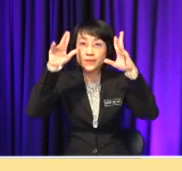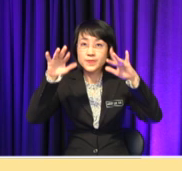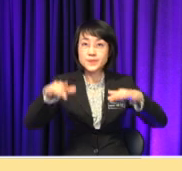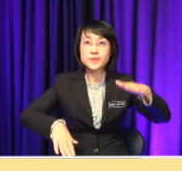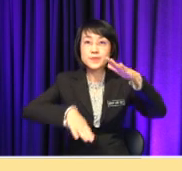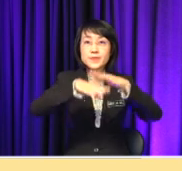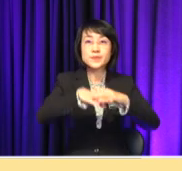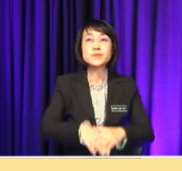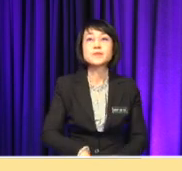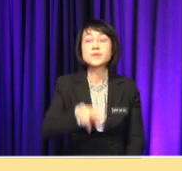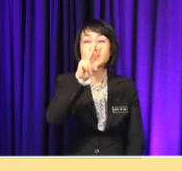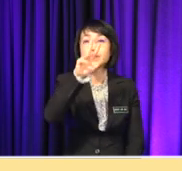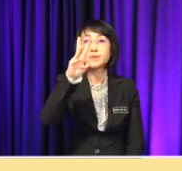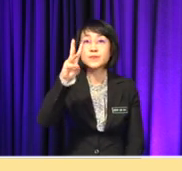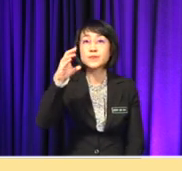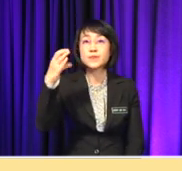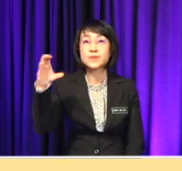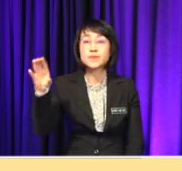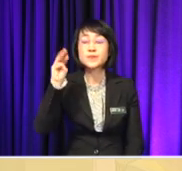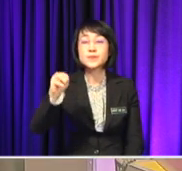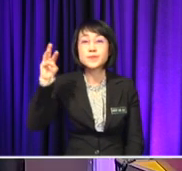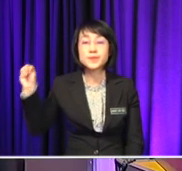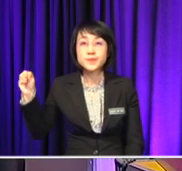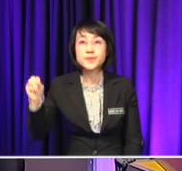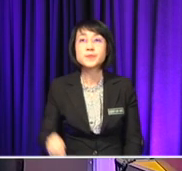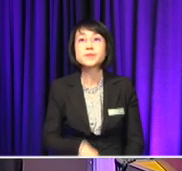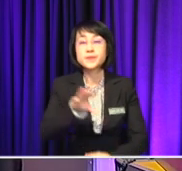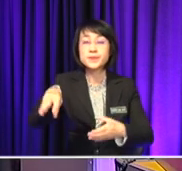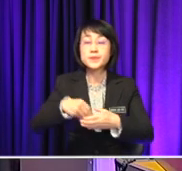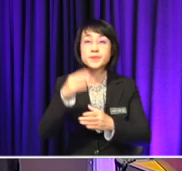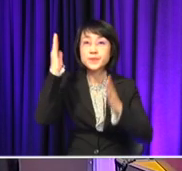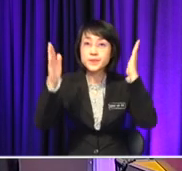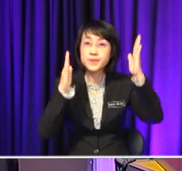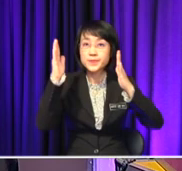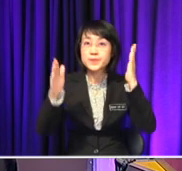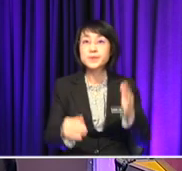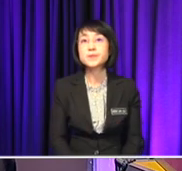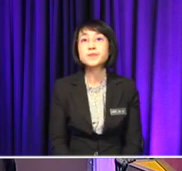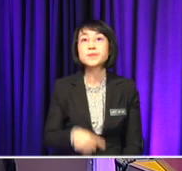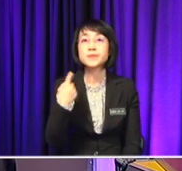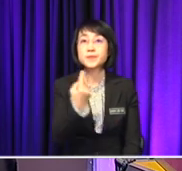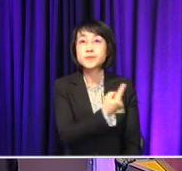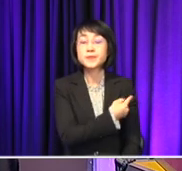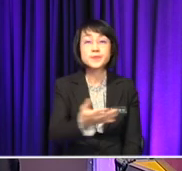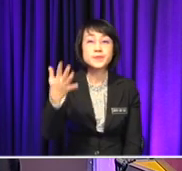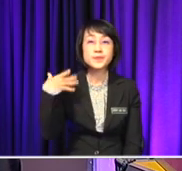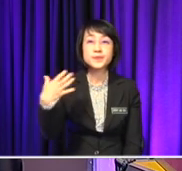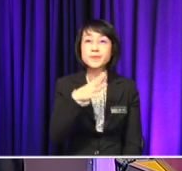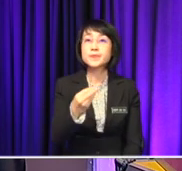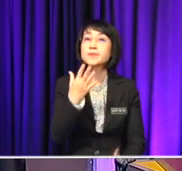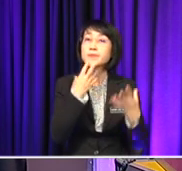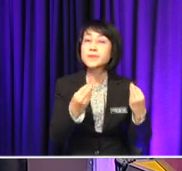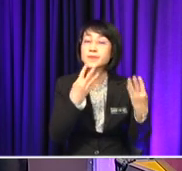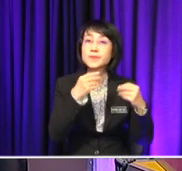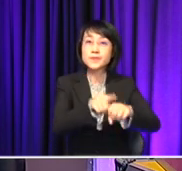2600 mm termasuk negara kita walaupun penduduk panas kita panas dan lembab sepanjang tahun tidak ada